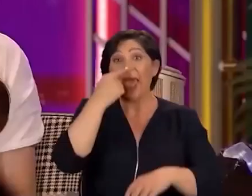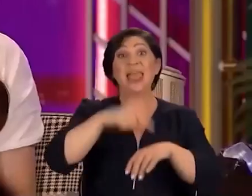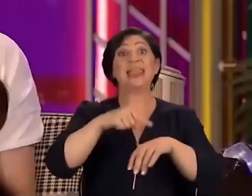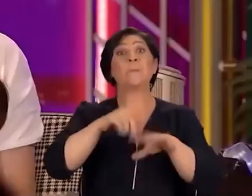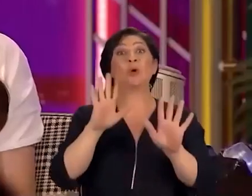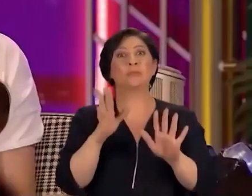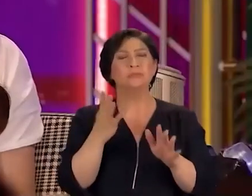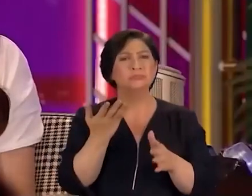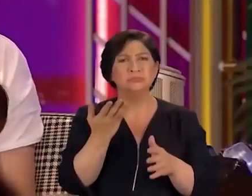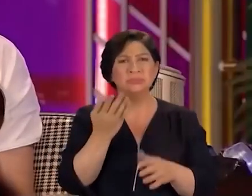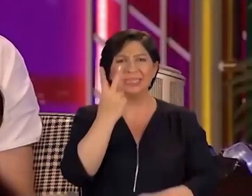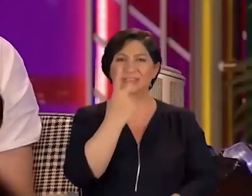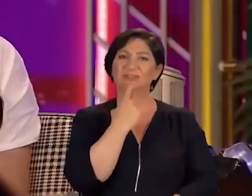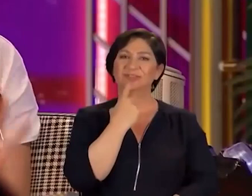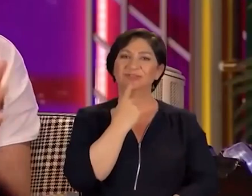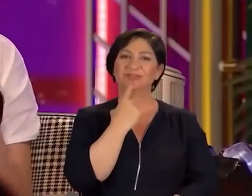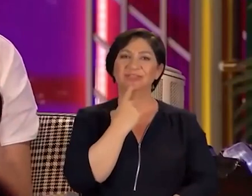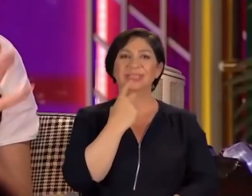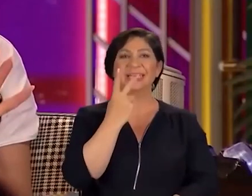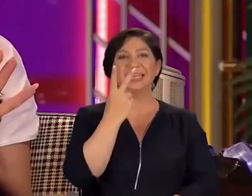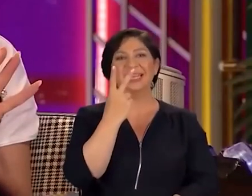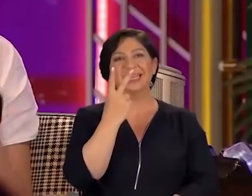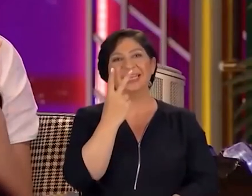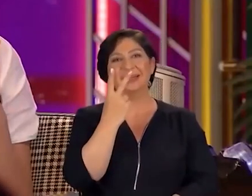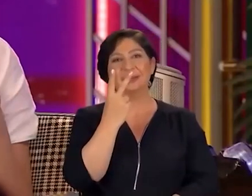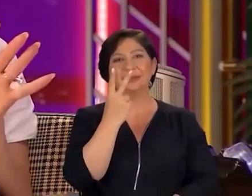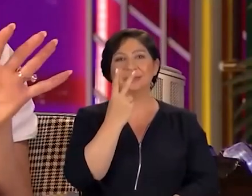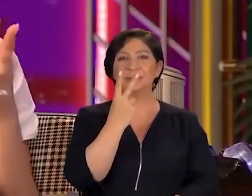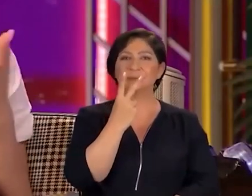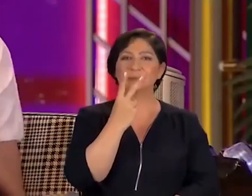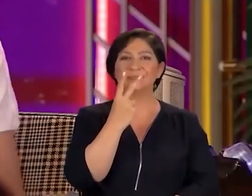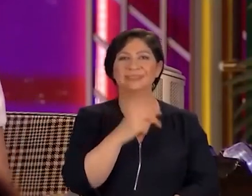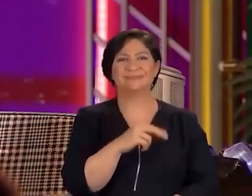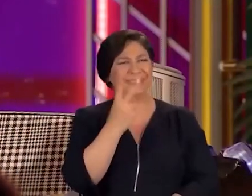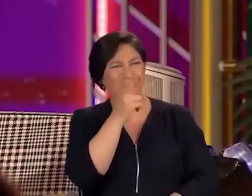inanamıyorum. Ne kadar oldular? 2 yaş. 2-300 yani 2-3. Kaç?